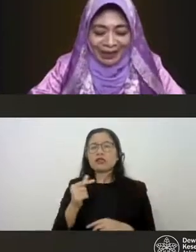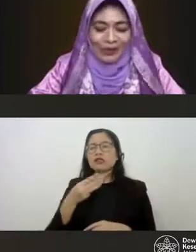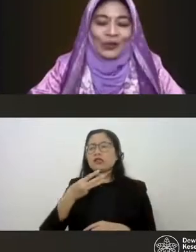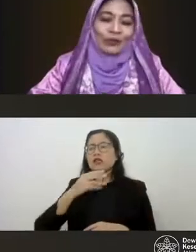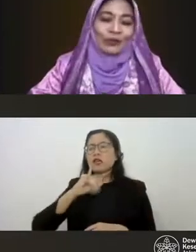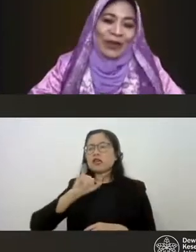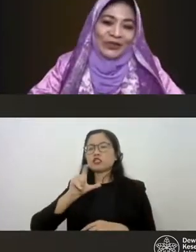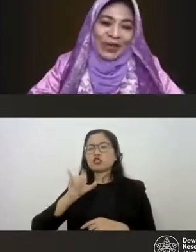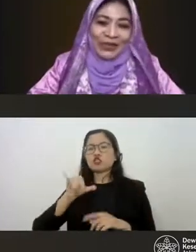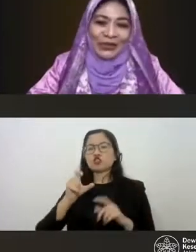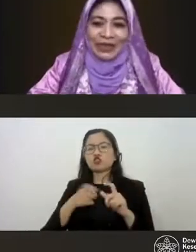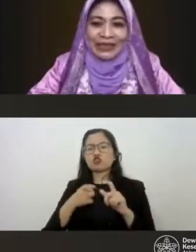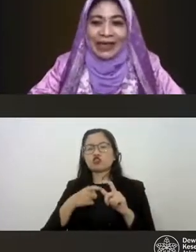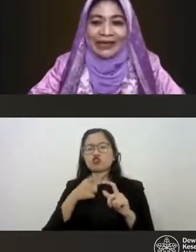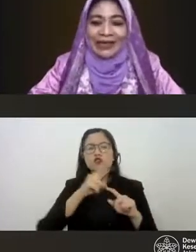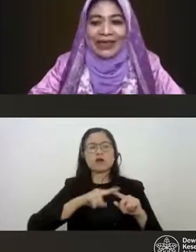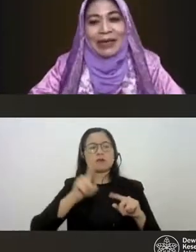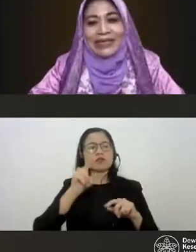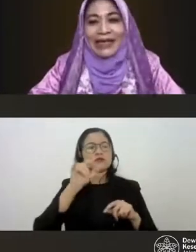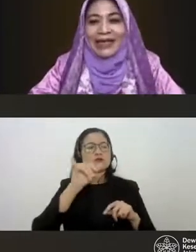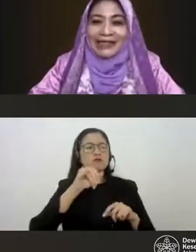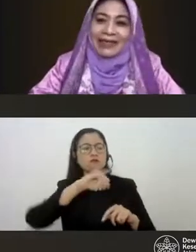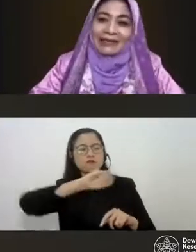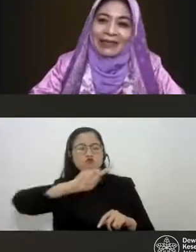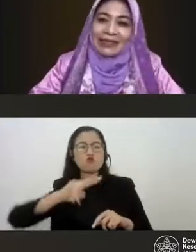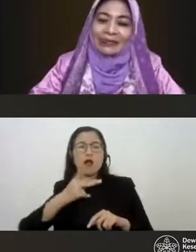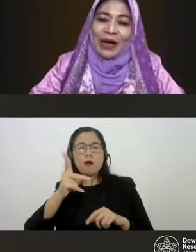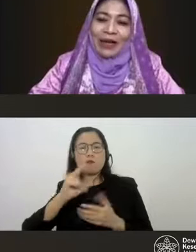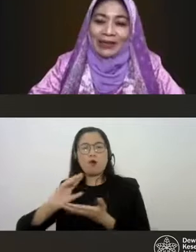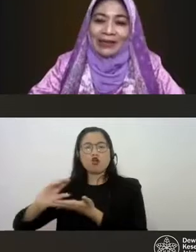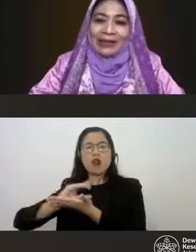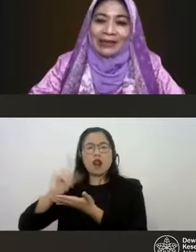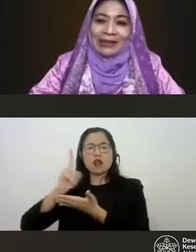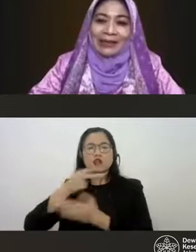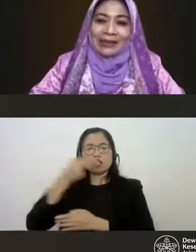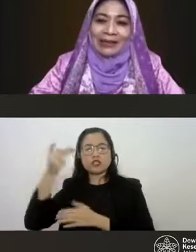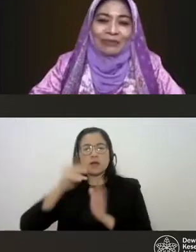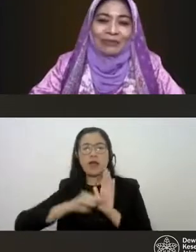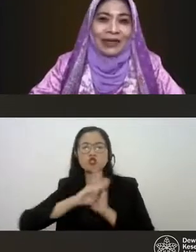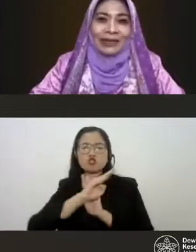sosial untuk memajukan Indonesia? Ya, bagi saya sih